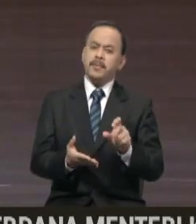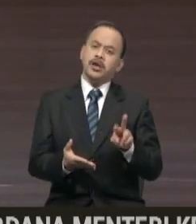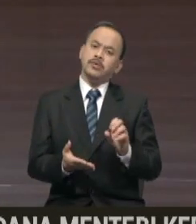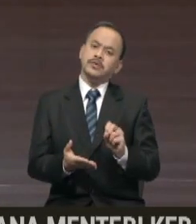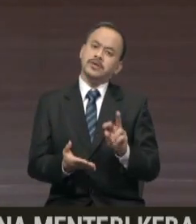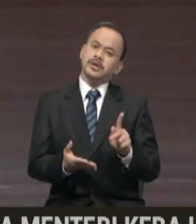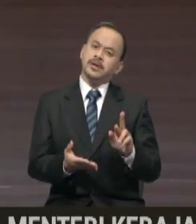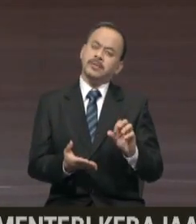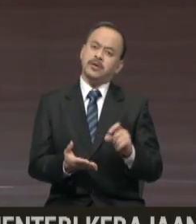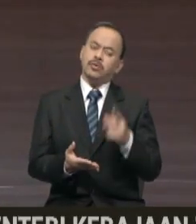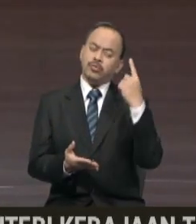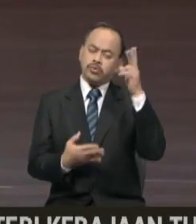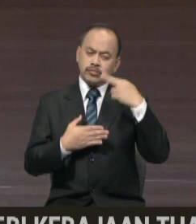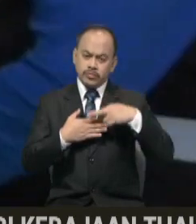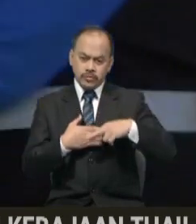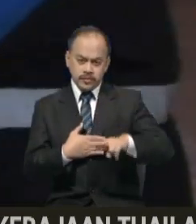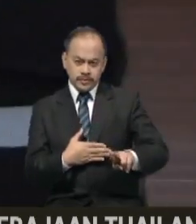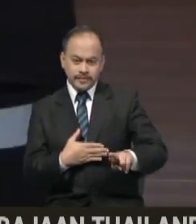boleh dijadikan sumber rujukan.